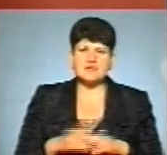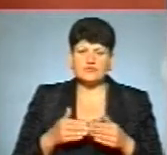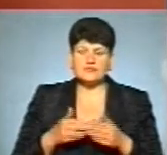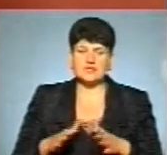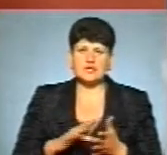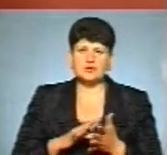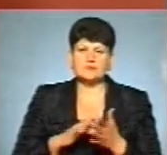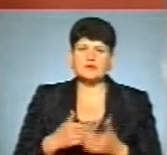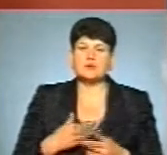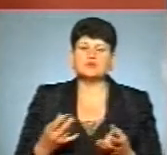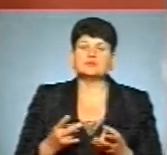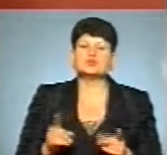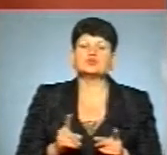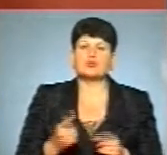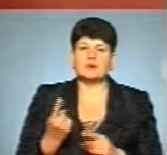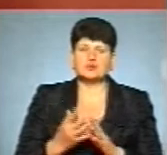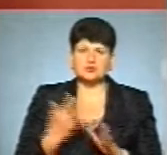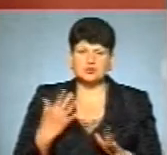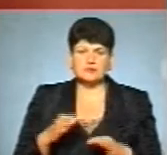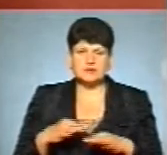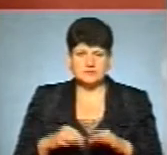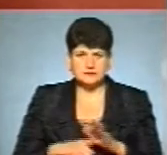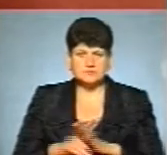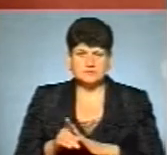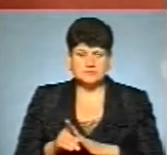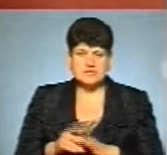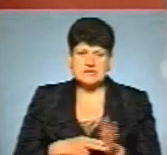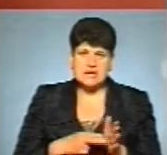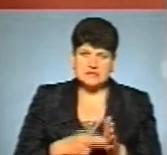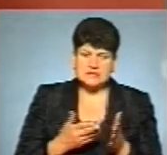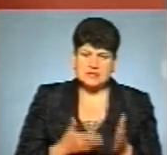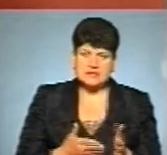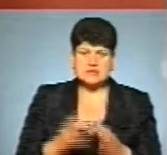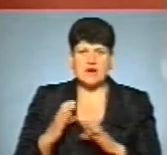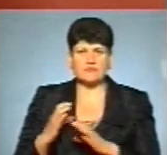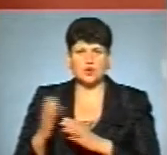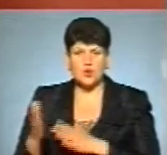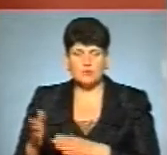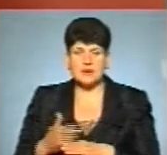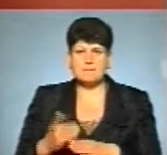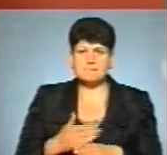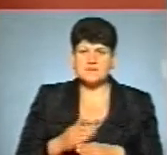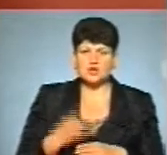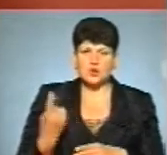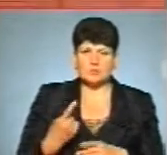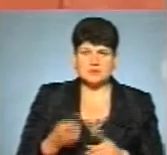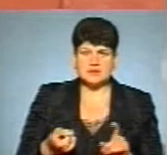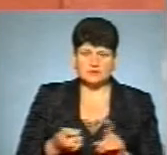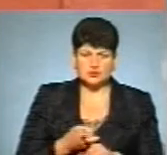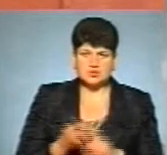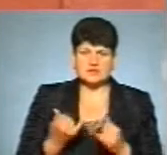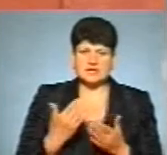нам потрібно в першу чергу що? Щоб транспорт запустився, напевно, залізниця, так, автобуси, міжобласне сполучення. Зараз існує обмеження,